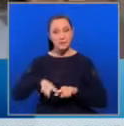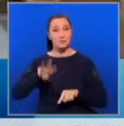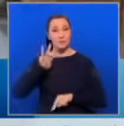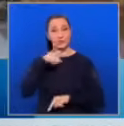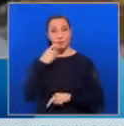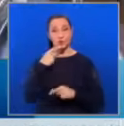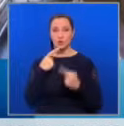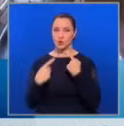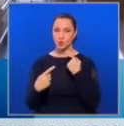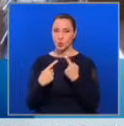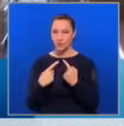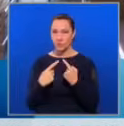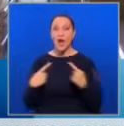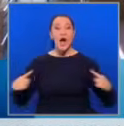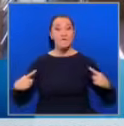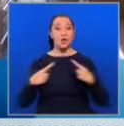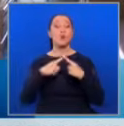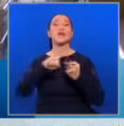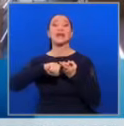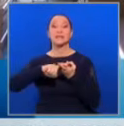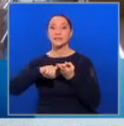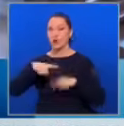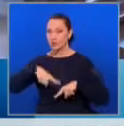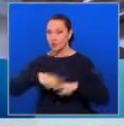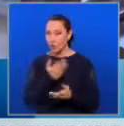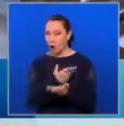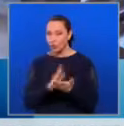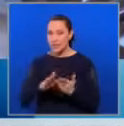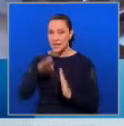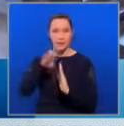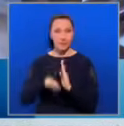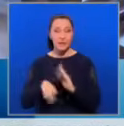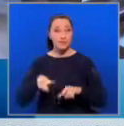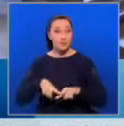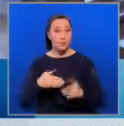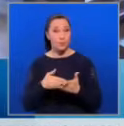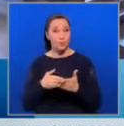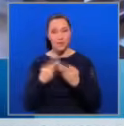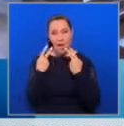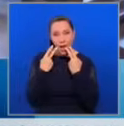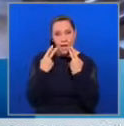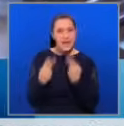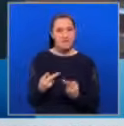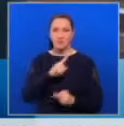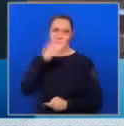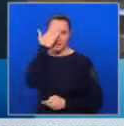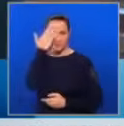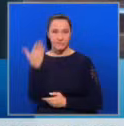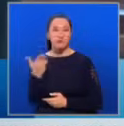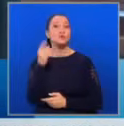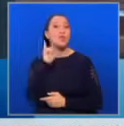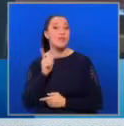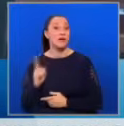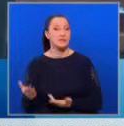години условно върховният касационен съд отменя намалената присъда поради явната несправедливост на